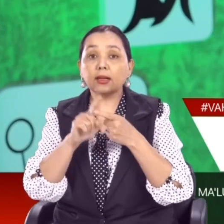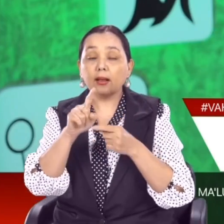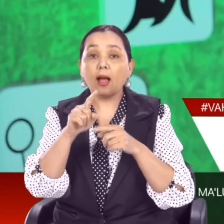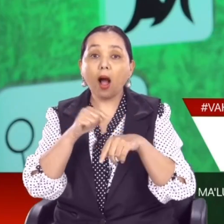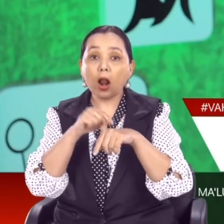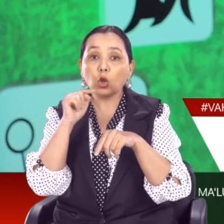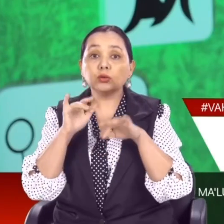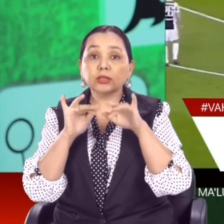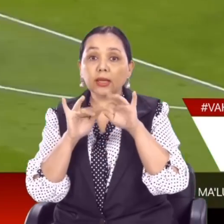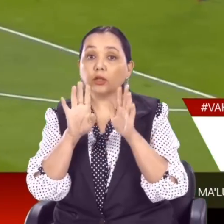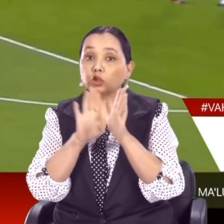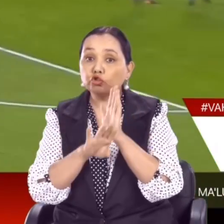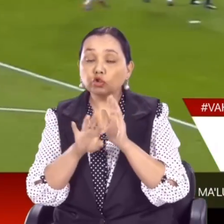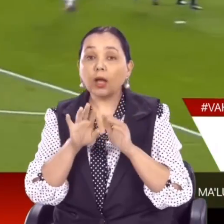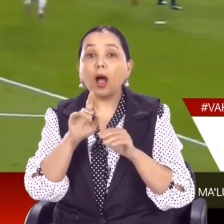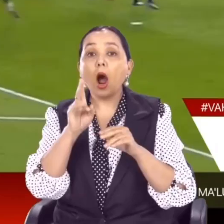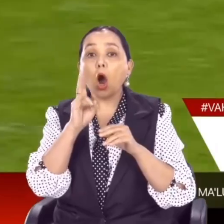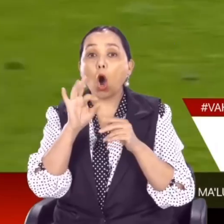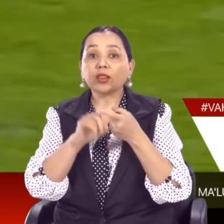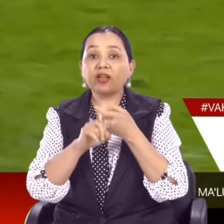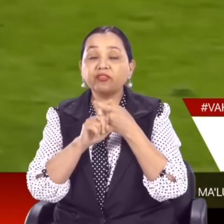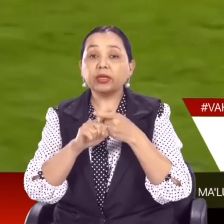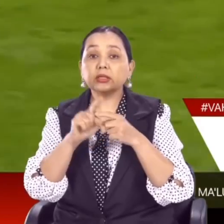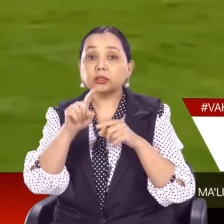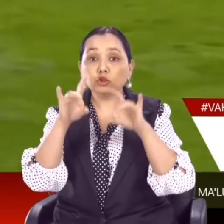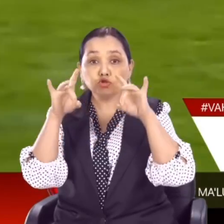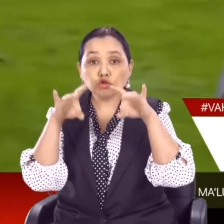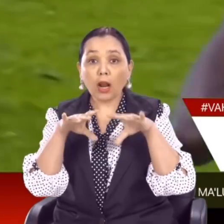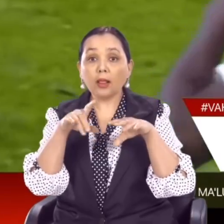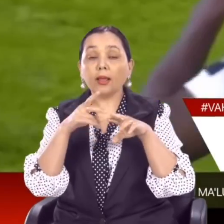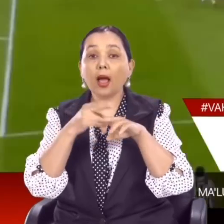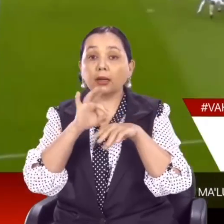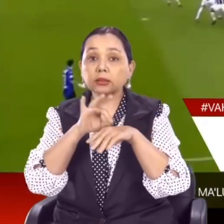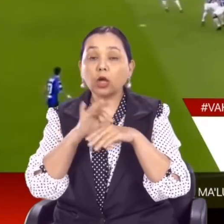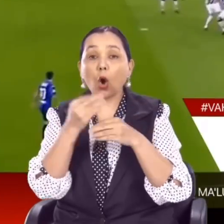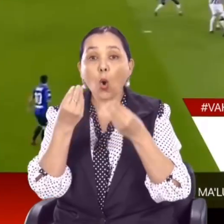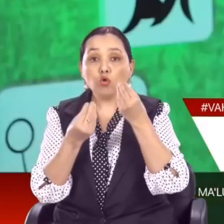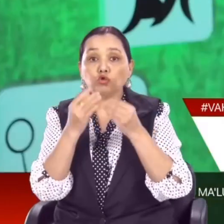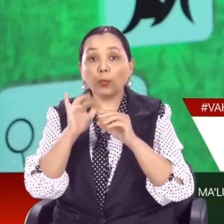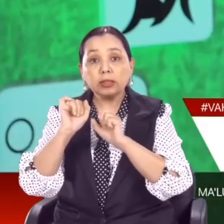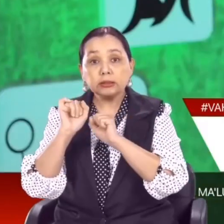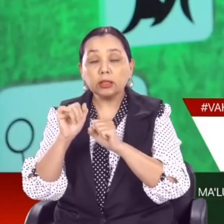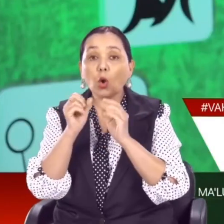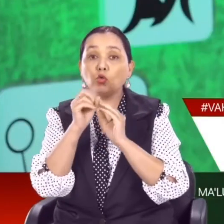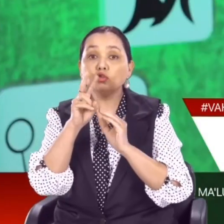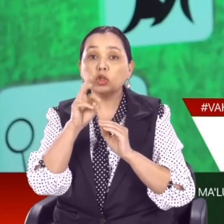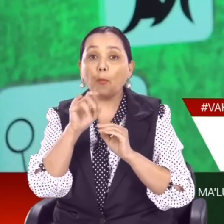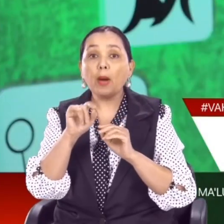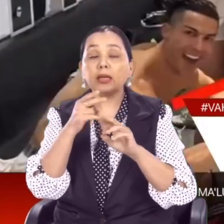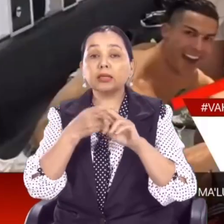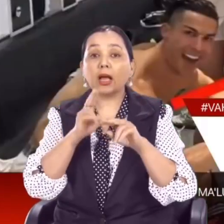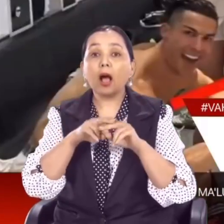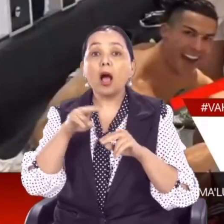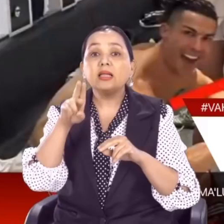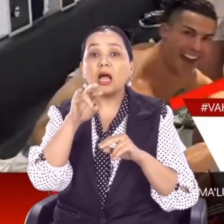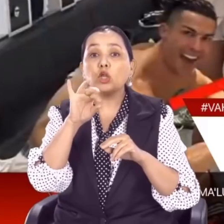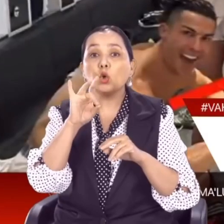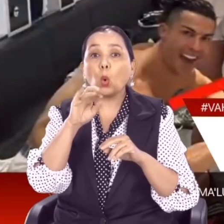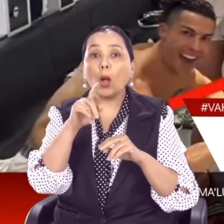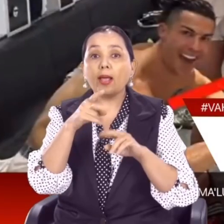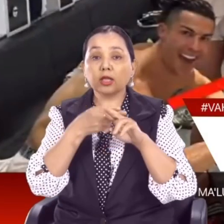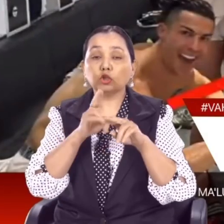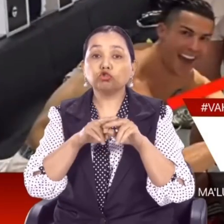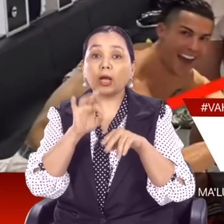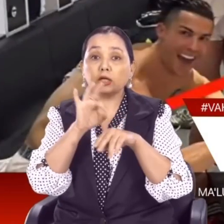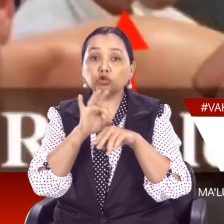esa alomatlarsiz kechmoqda. Blaise koronavirusga chalingan ikkinchi Juventus o'yinchisi bo'ldi. 12 mart kuni himoyachi Daniel Rugani